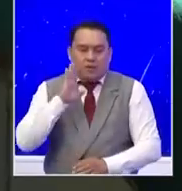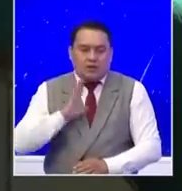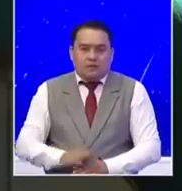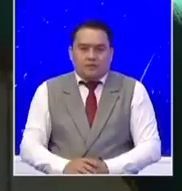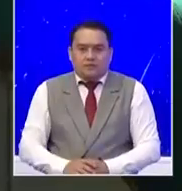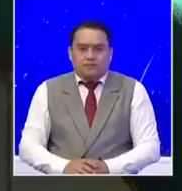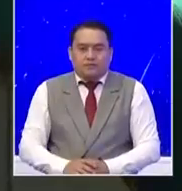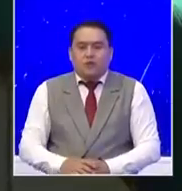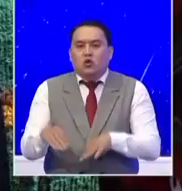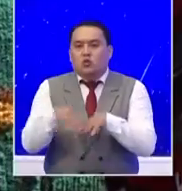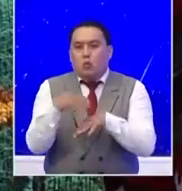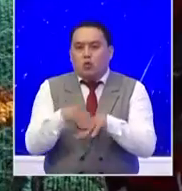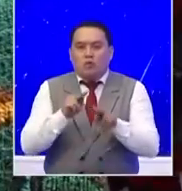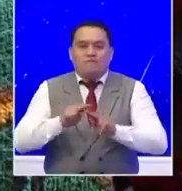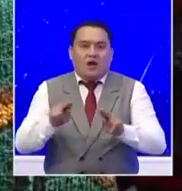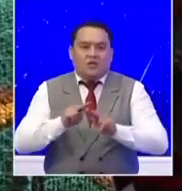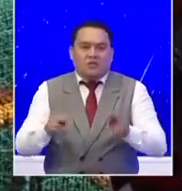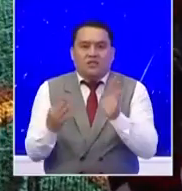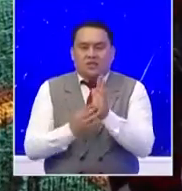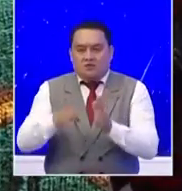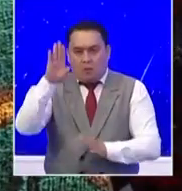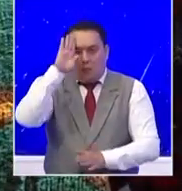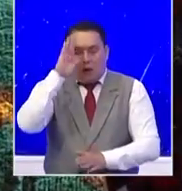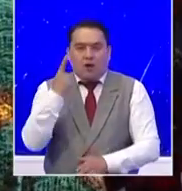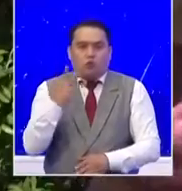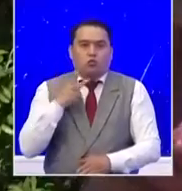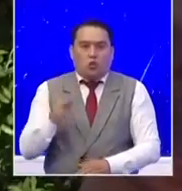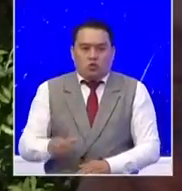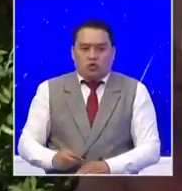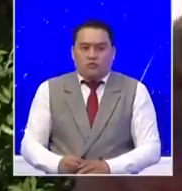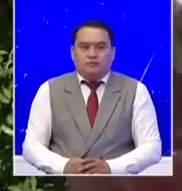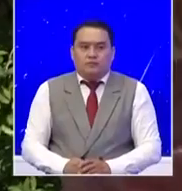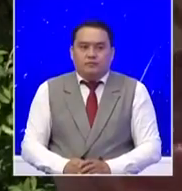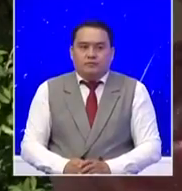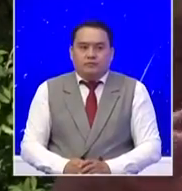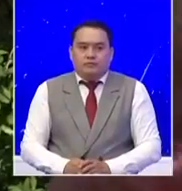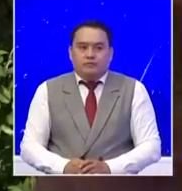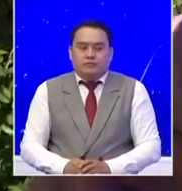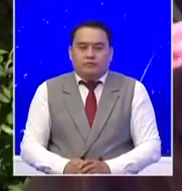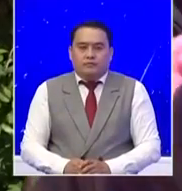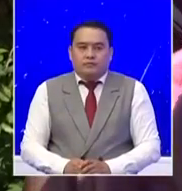Нурбалат. С мужем они воспитывают 9 мальчишек и одну дочь.